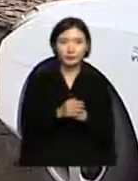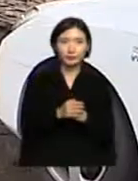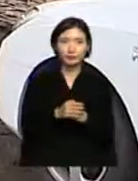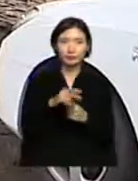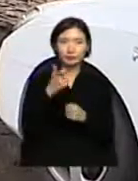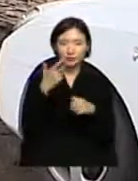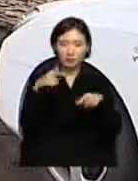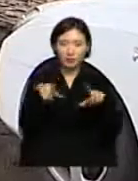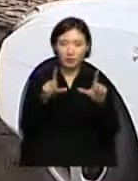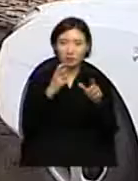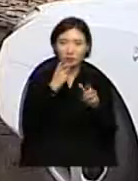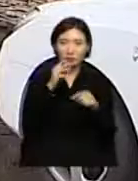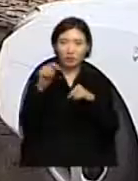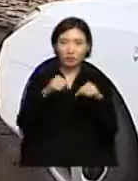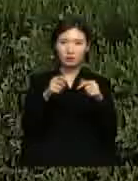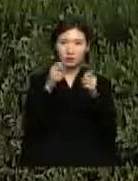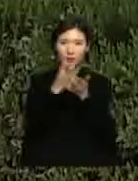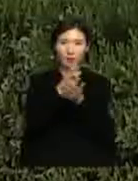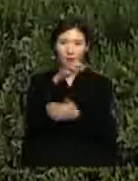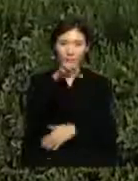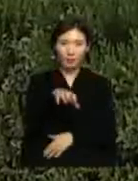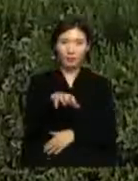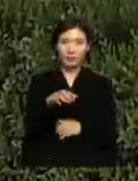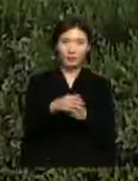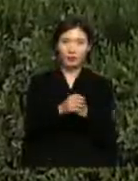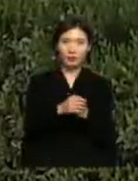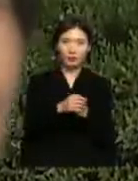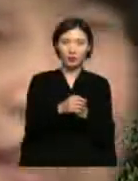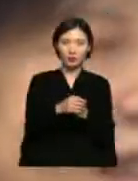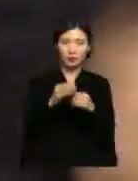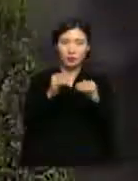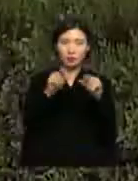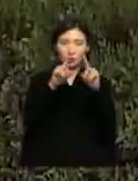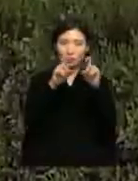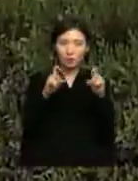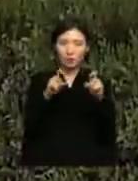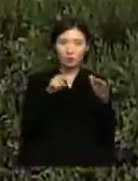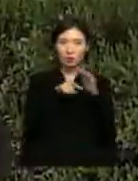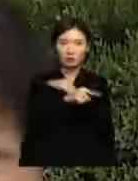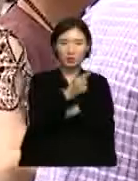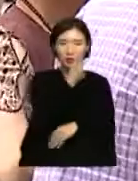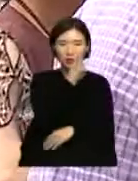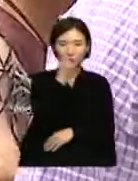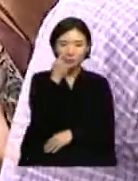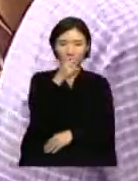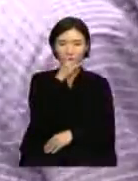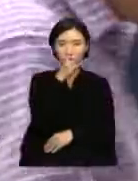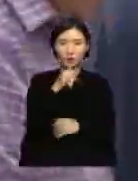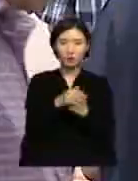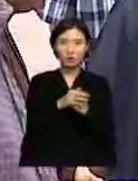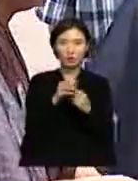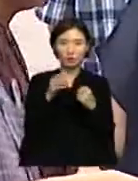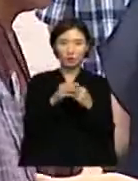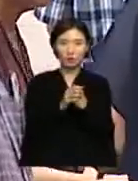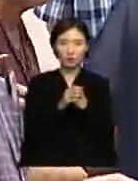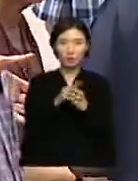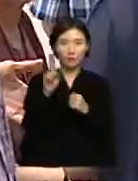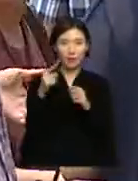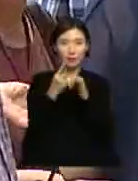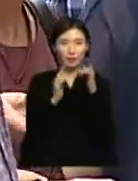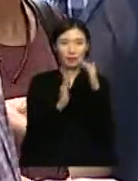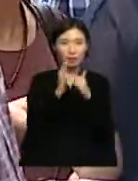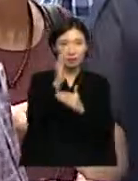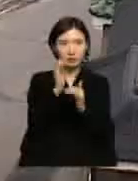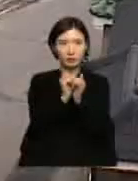지난 17일에는 서울행정법원 재판부에 풍납토성 현장검증이 있었습니다. 이날 현장검증에는 100명이